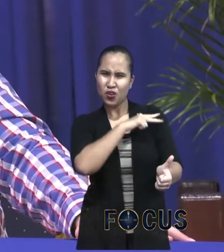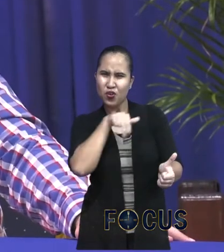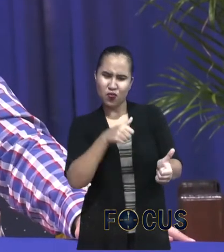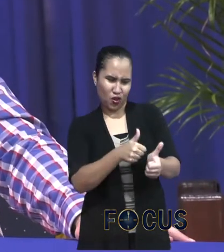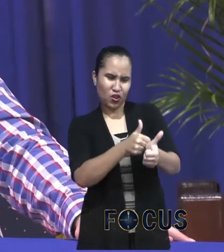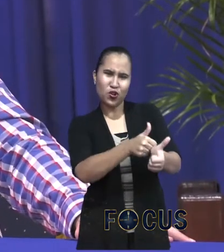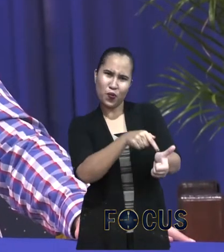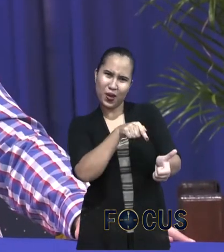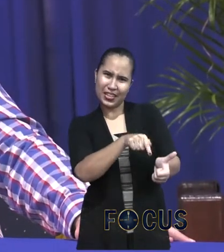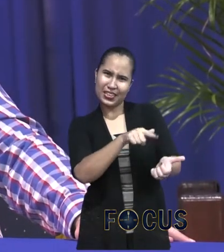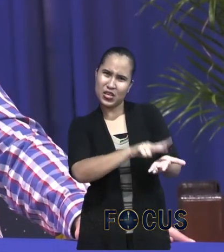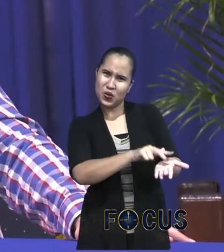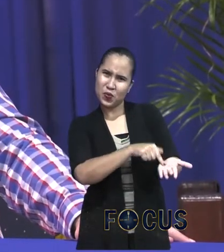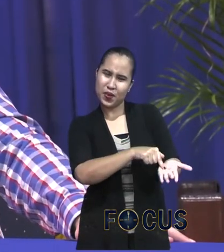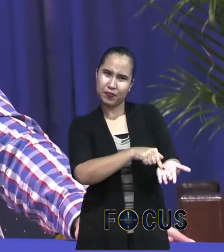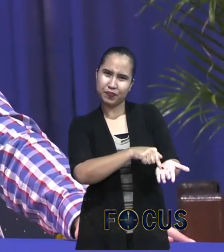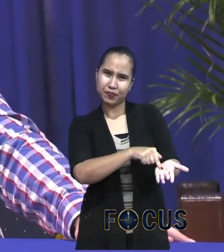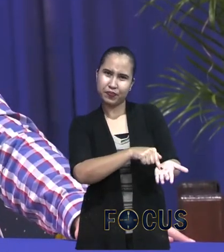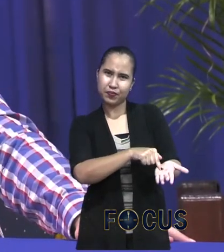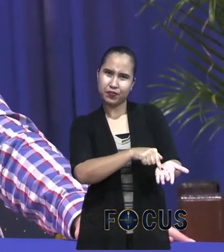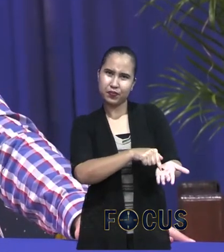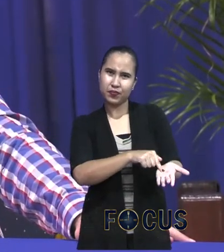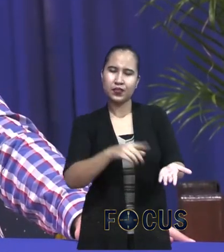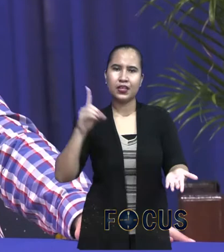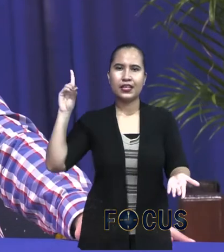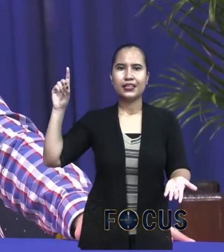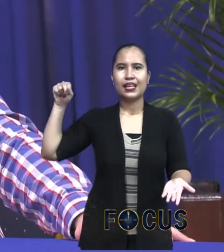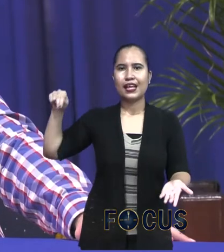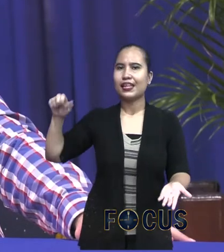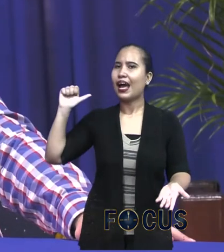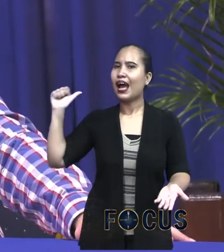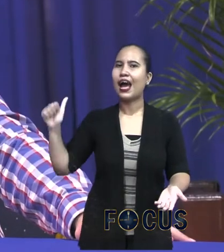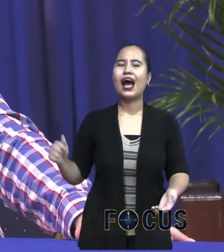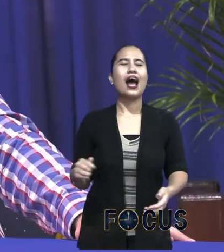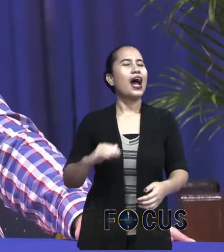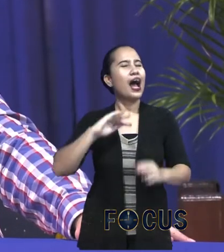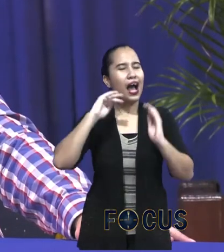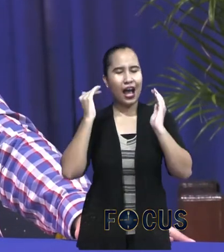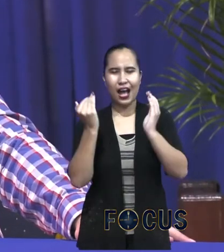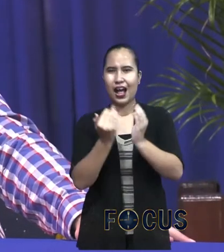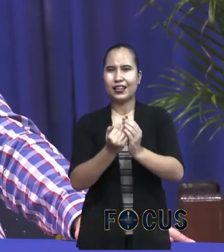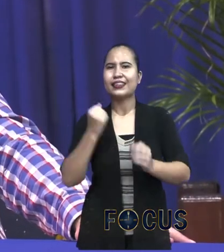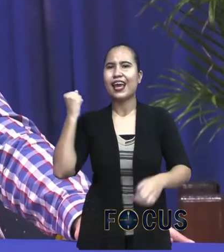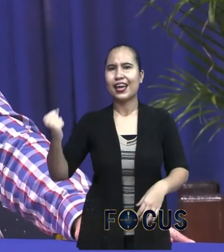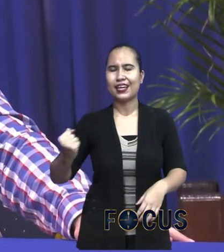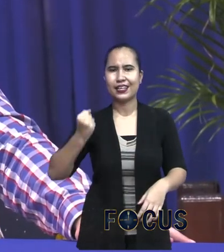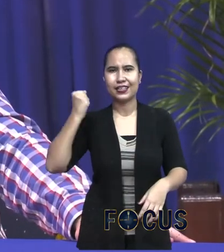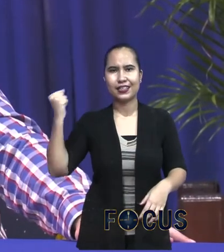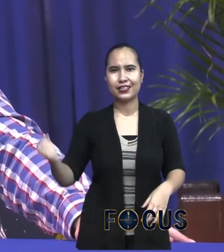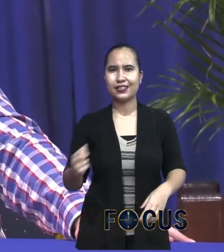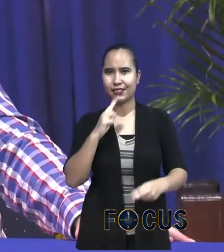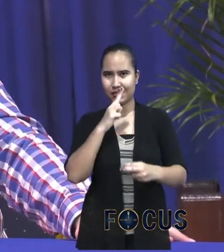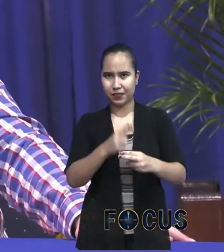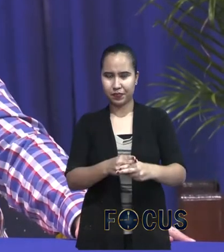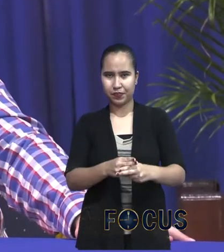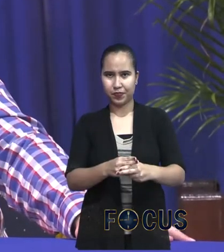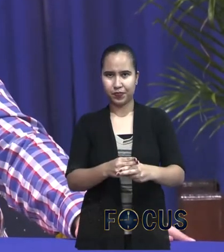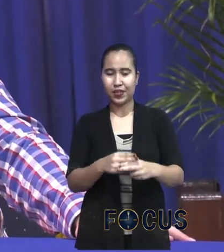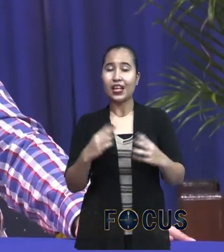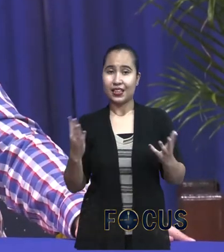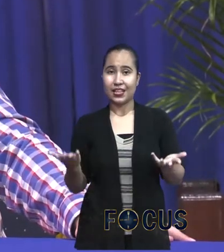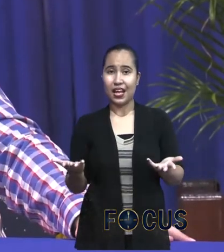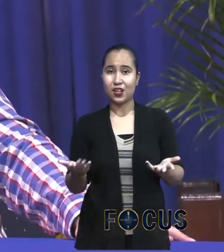Het parlement heeft altijd inspraak en dat hebben wij dus altijd behouden. Daarom noemen wij het een burgerlijke